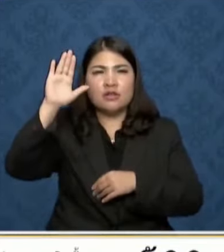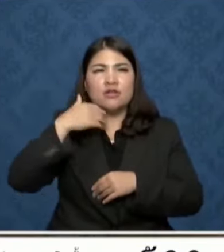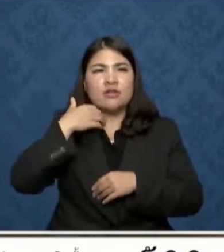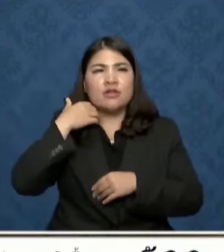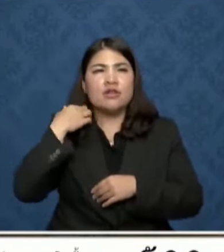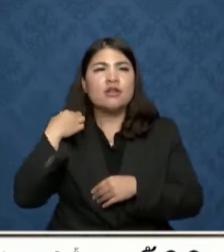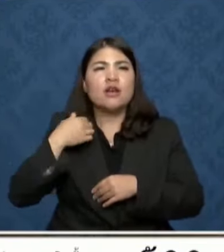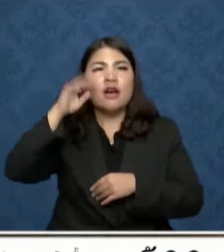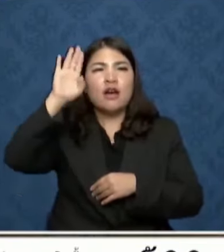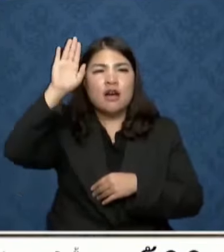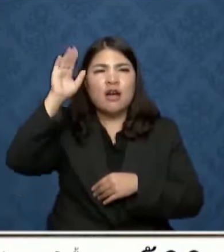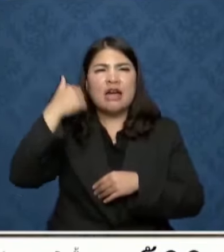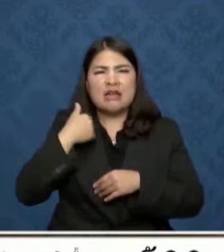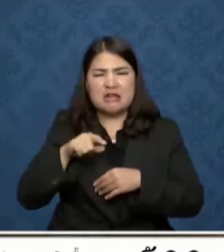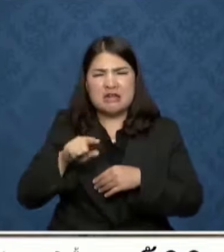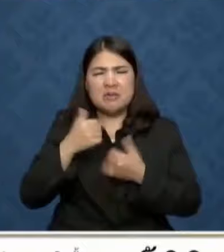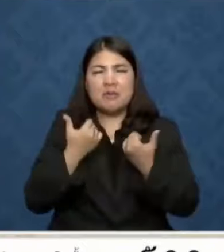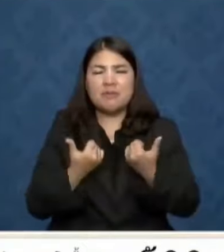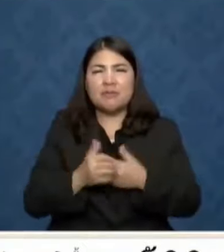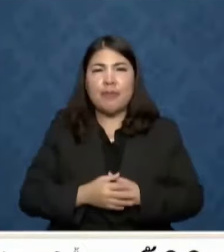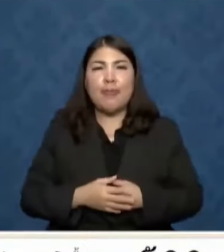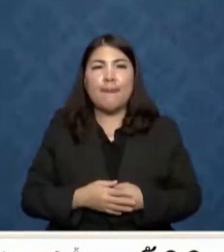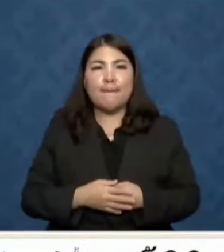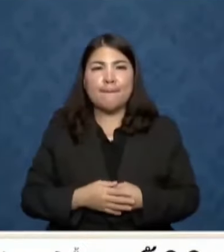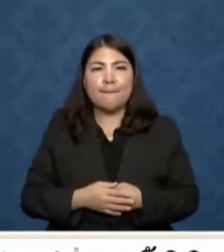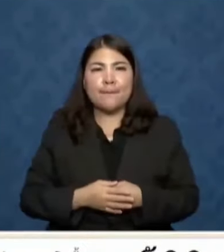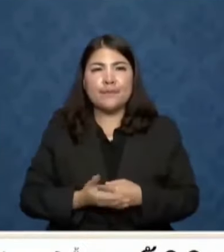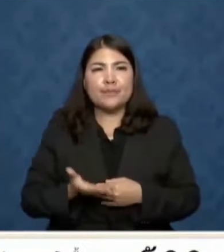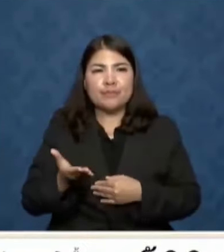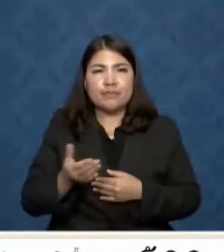ร it a directamenteครับ ธรรัท dejar